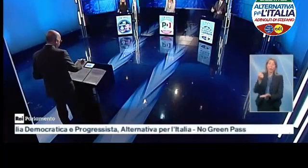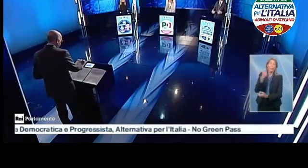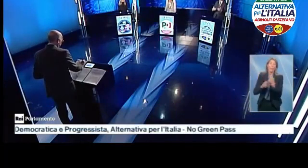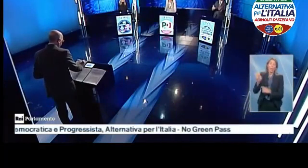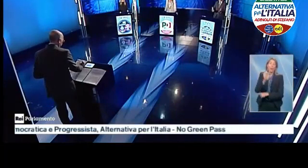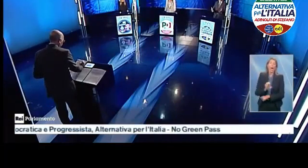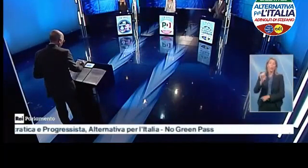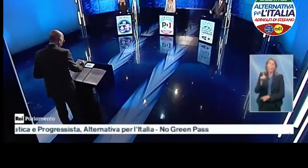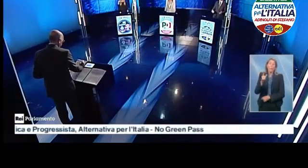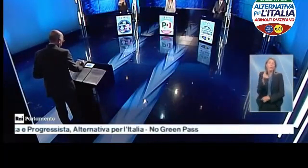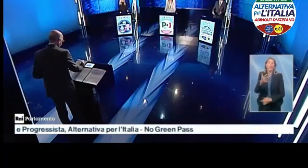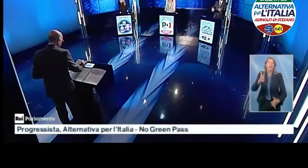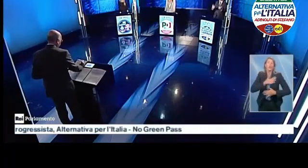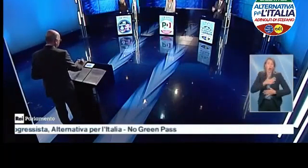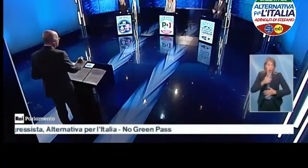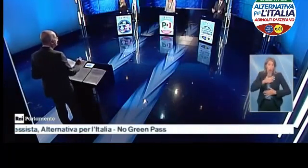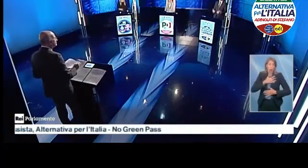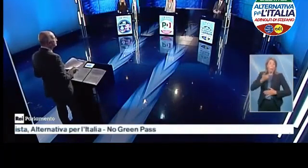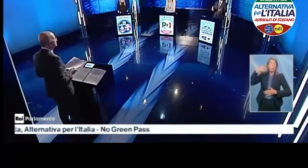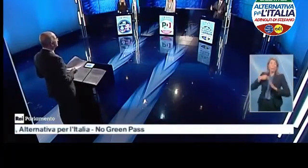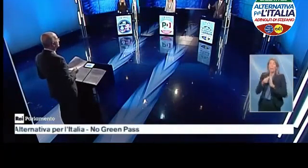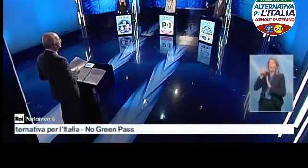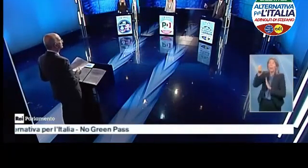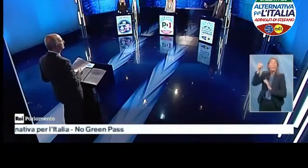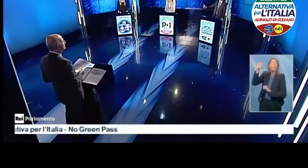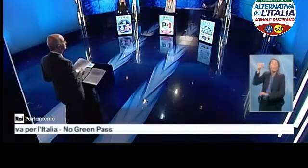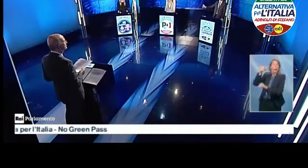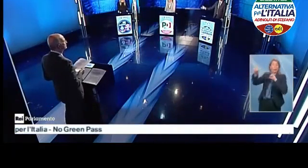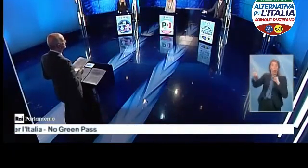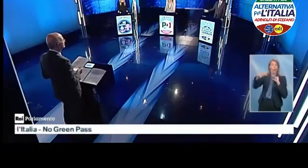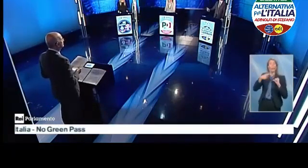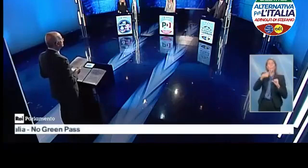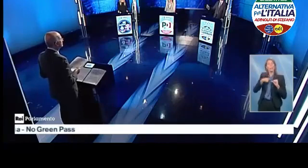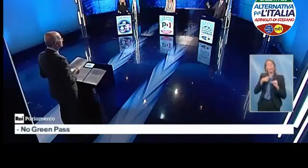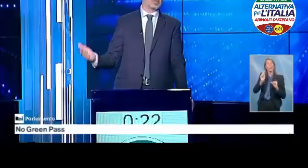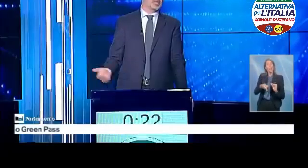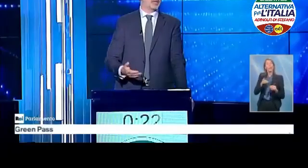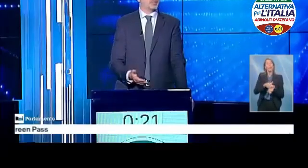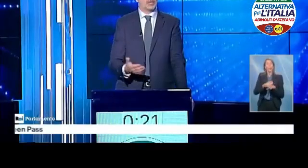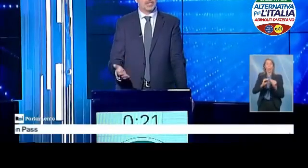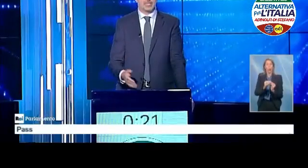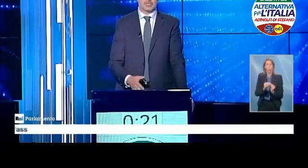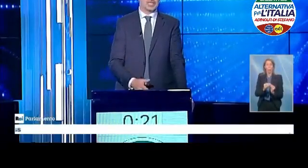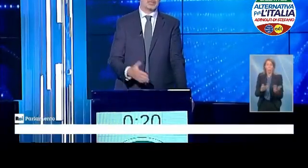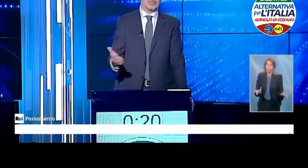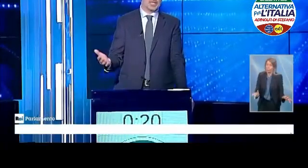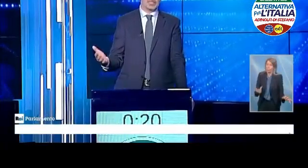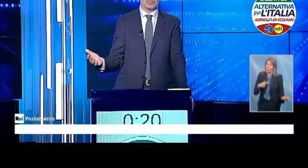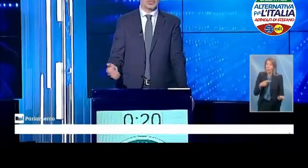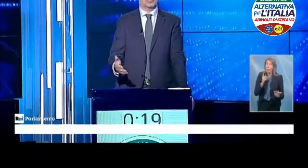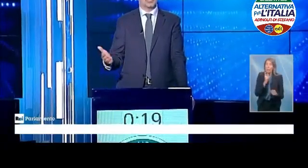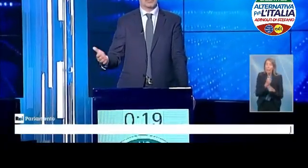soldi nostri, che noi diamo all'Unione Europea e l'Unione Europea ce li restituisce dicendo come dobbiamo utilizzarli. Dubito fortemente che potranno essere utilizzati per